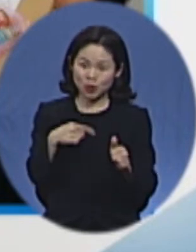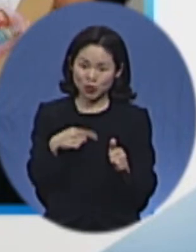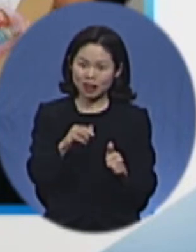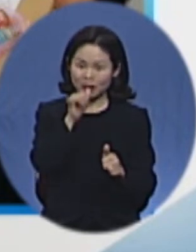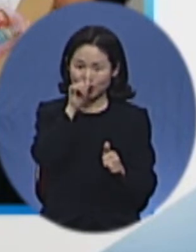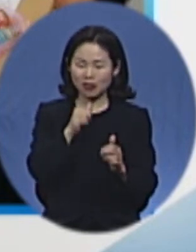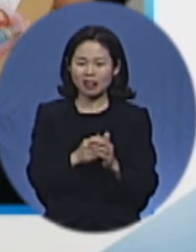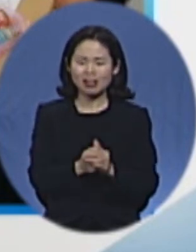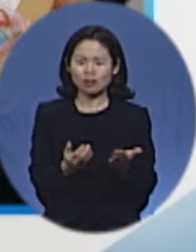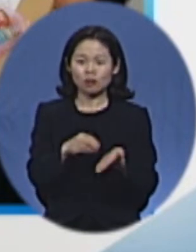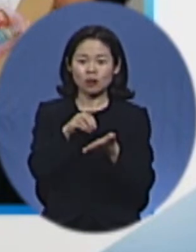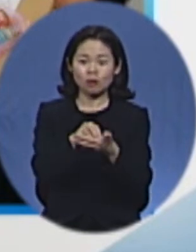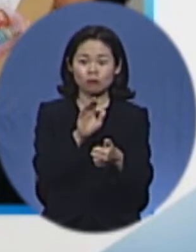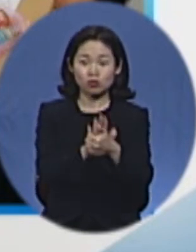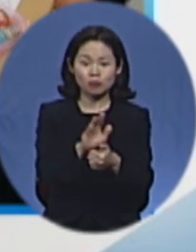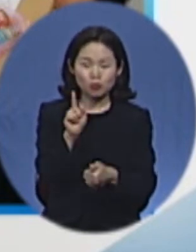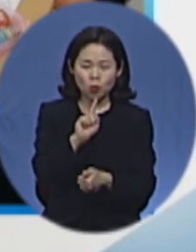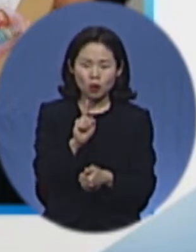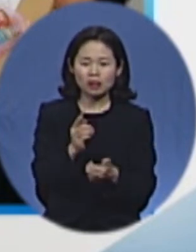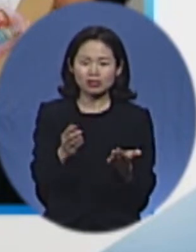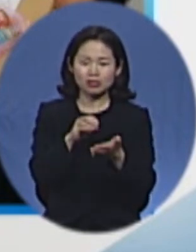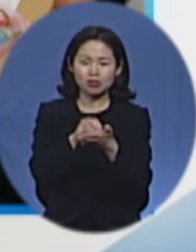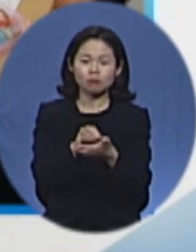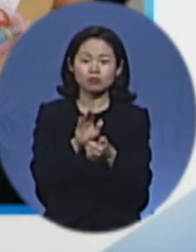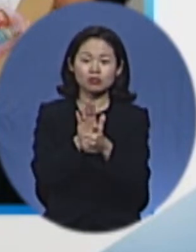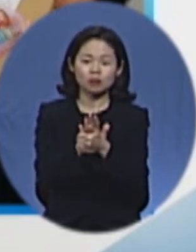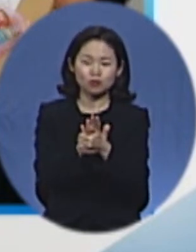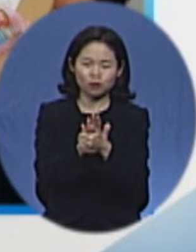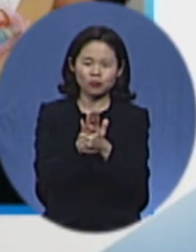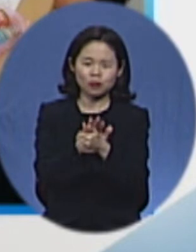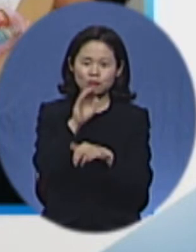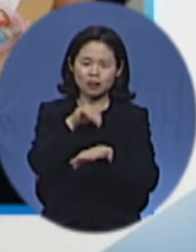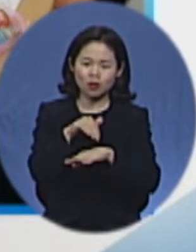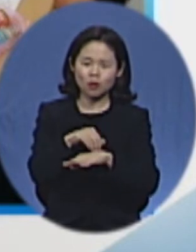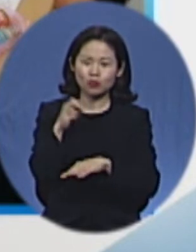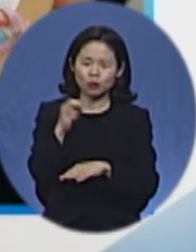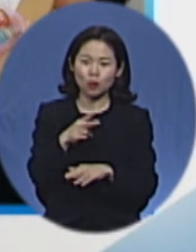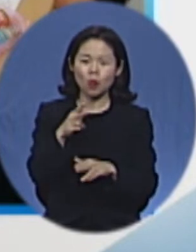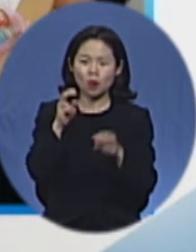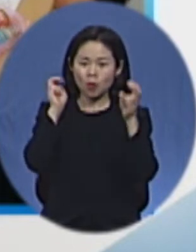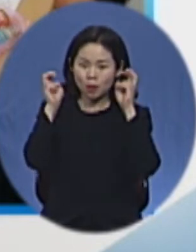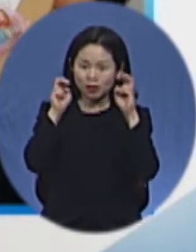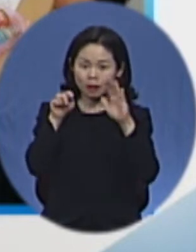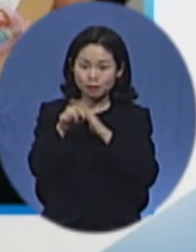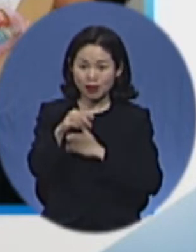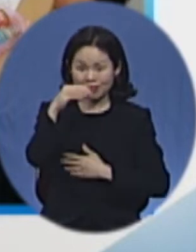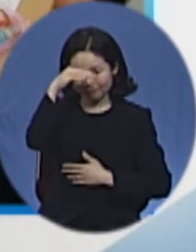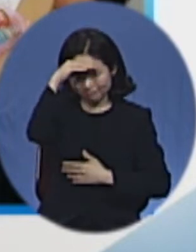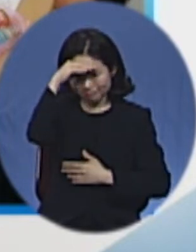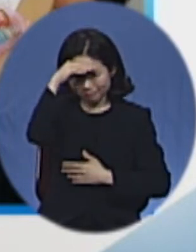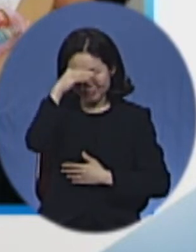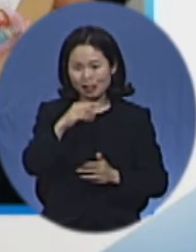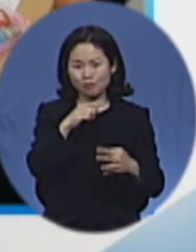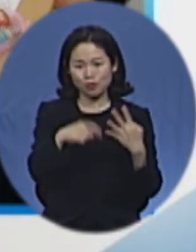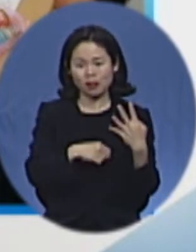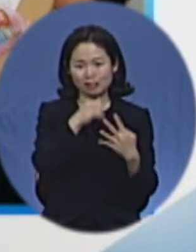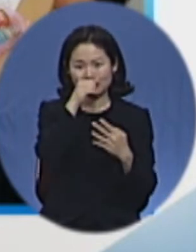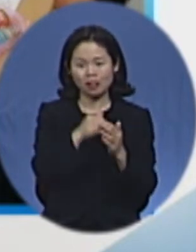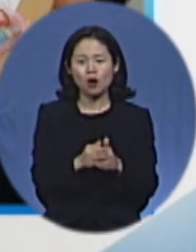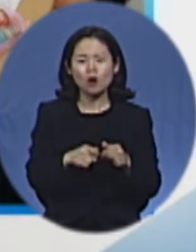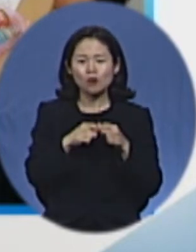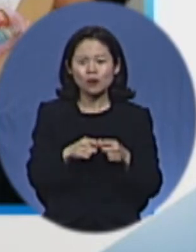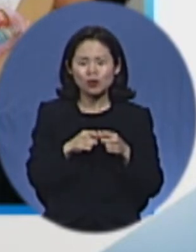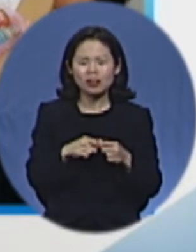있고 취업지원으로는 취업지원훈련, 사업체 견학과 같은 프로그램을 진행하고 있습니다.